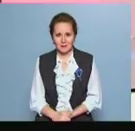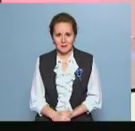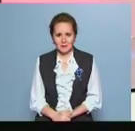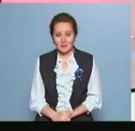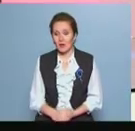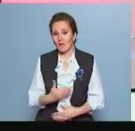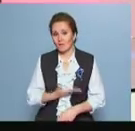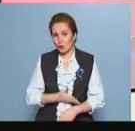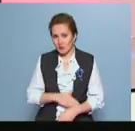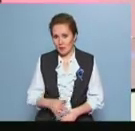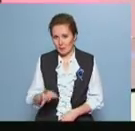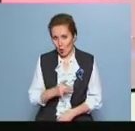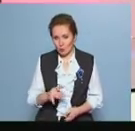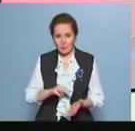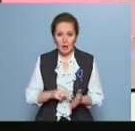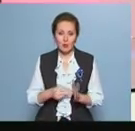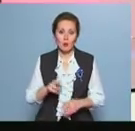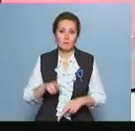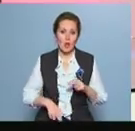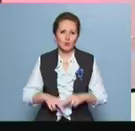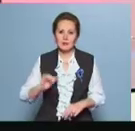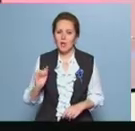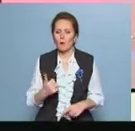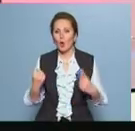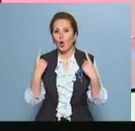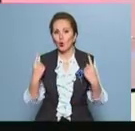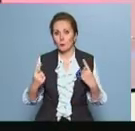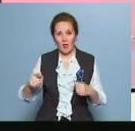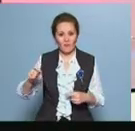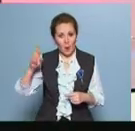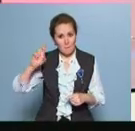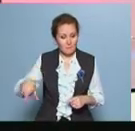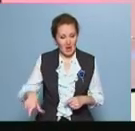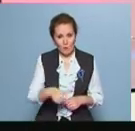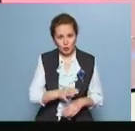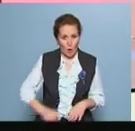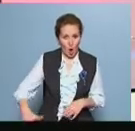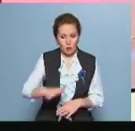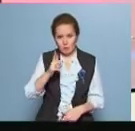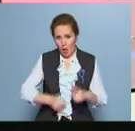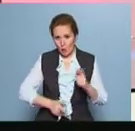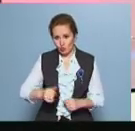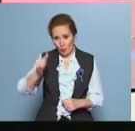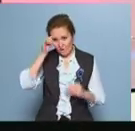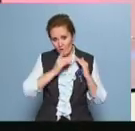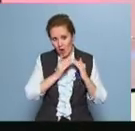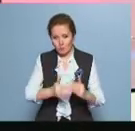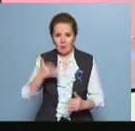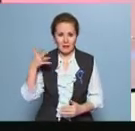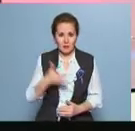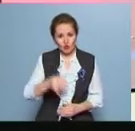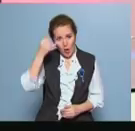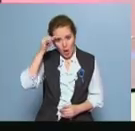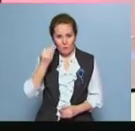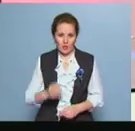В Воткинском районе планируют построить самую крупную в Приволжском округе молочную ферму на 5000 коров и фабрику по